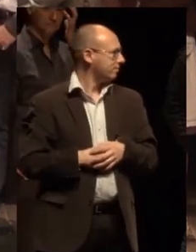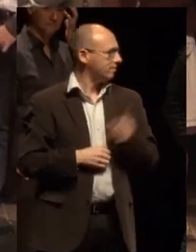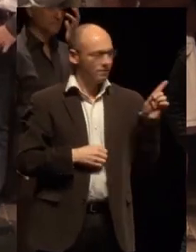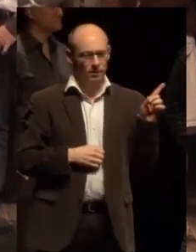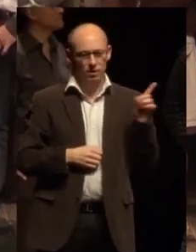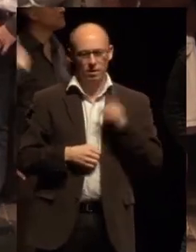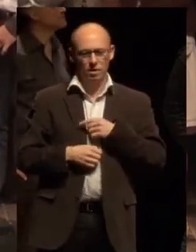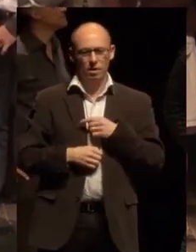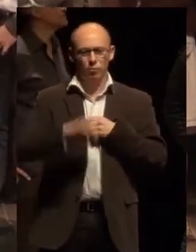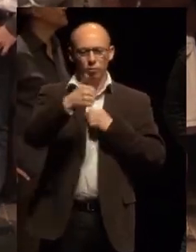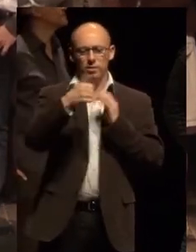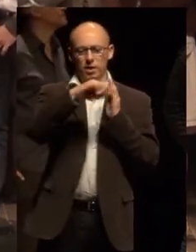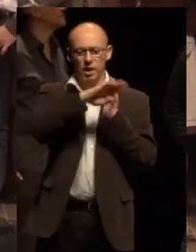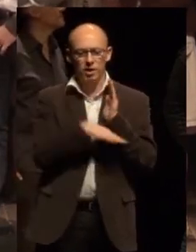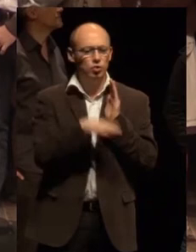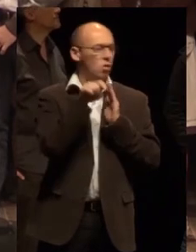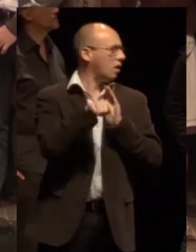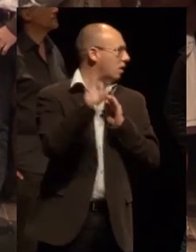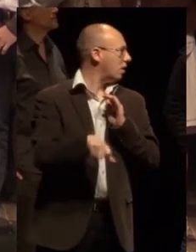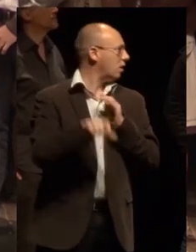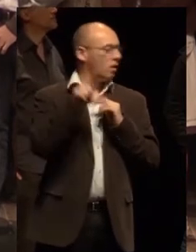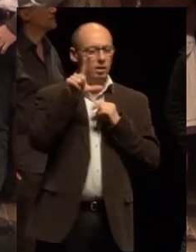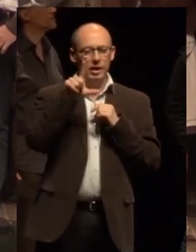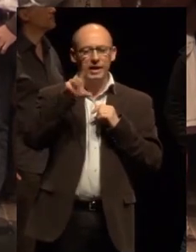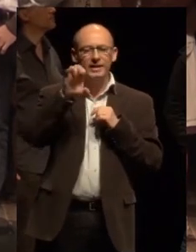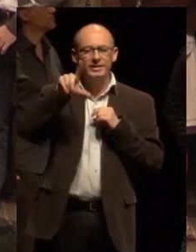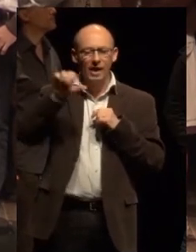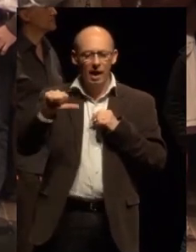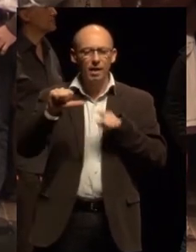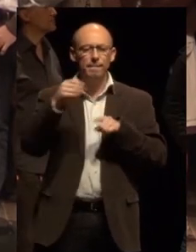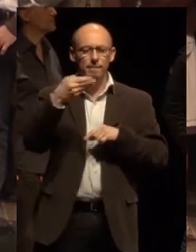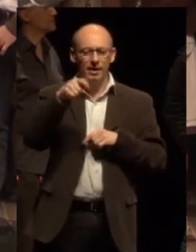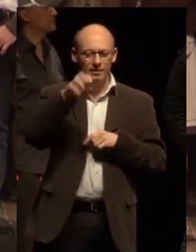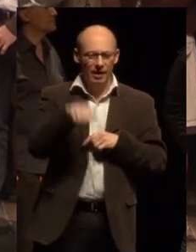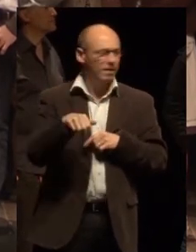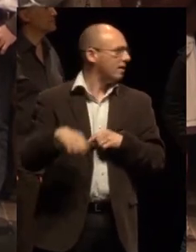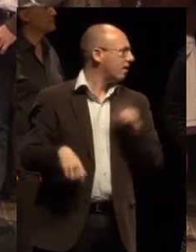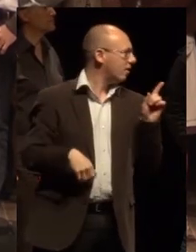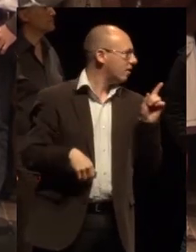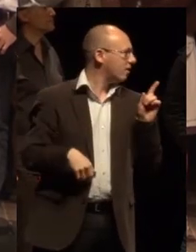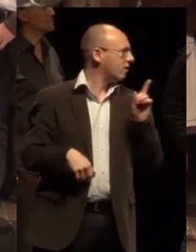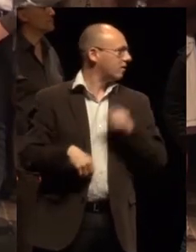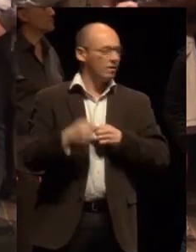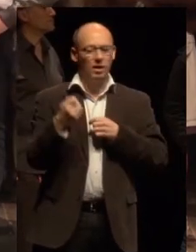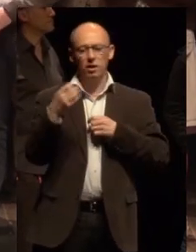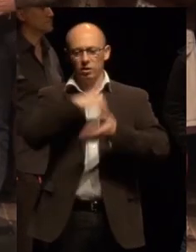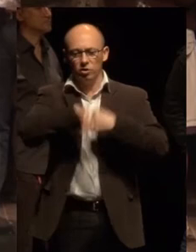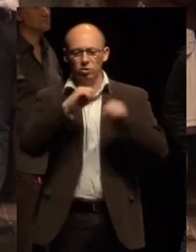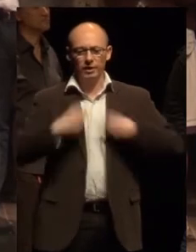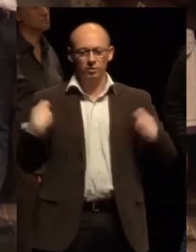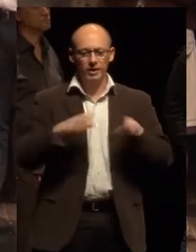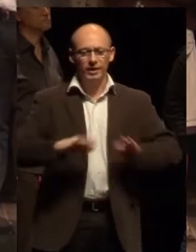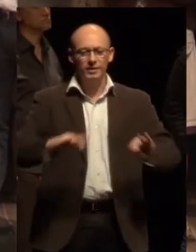Elisa Martin, donc ma première adjointe au parcours éducatif et à la tranquillité publique.